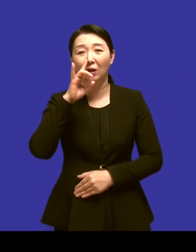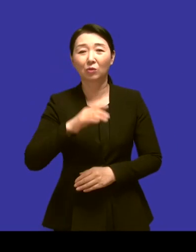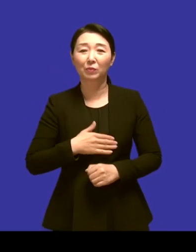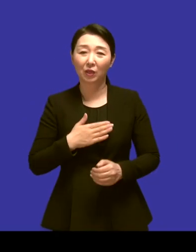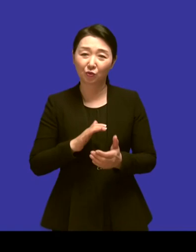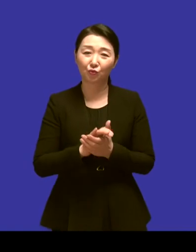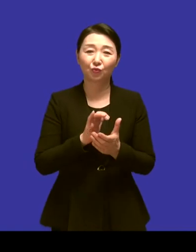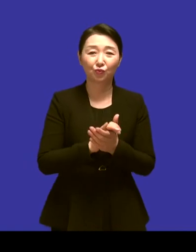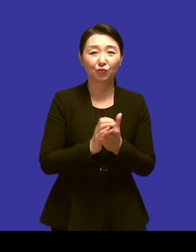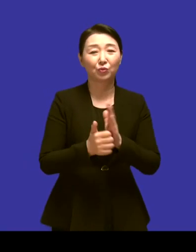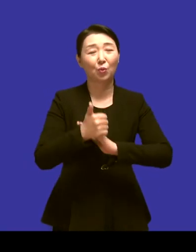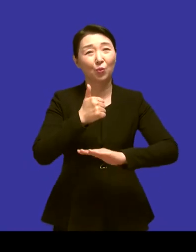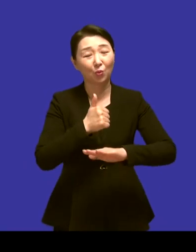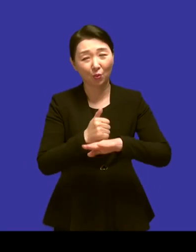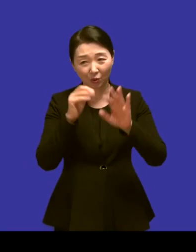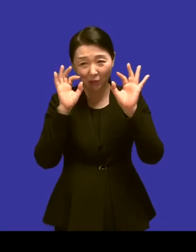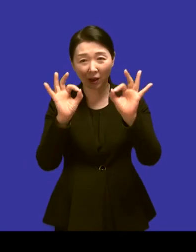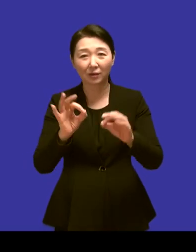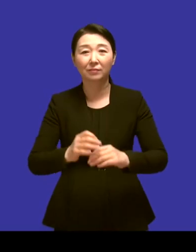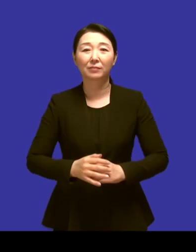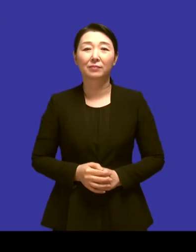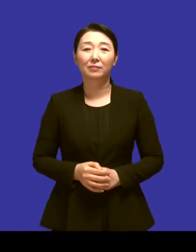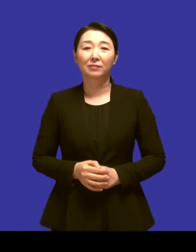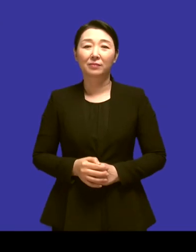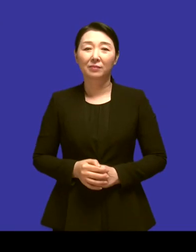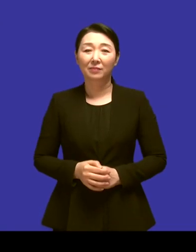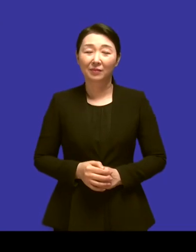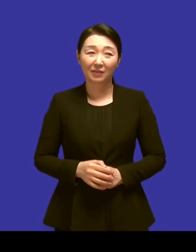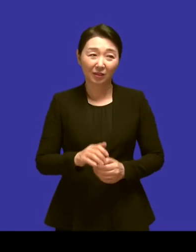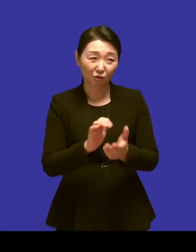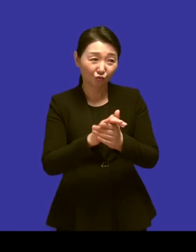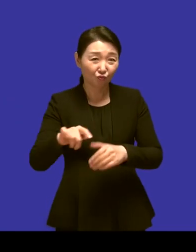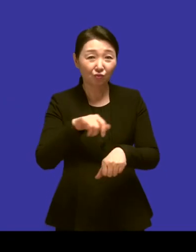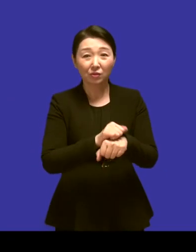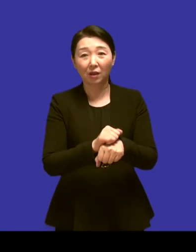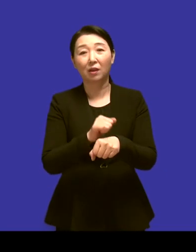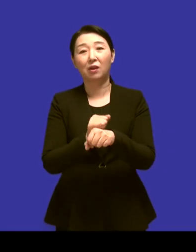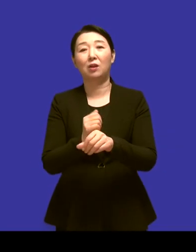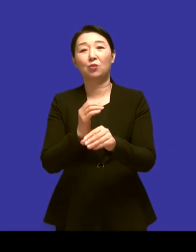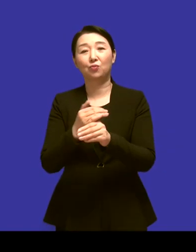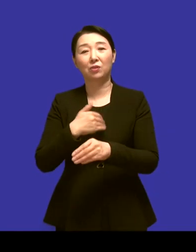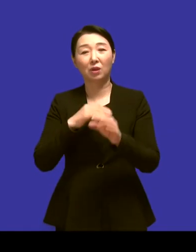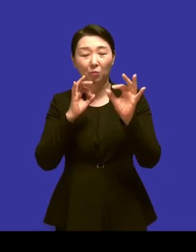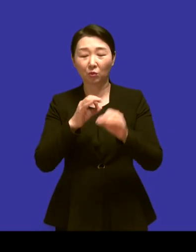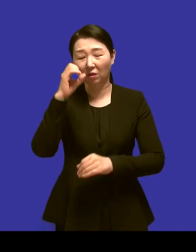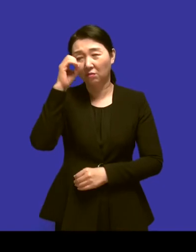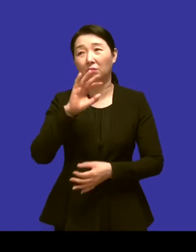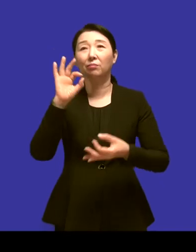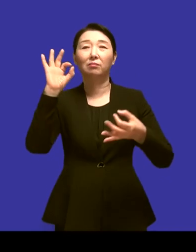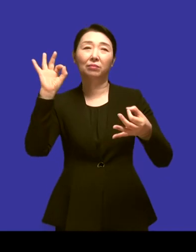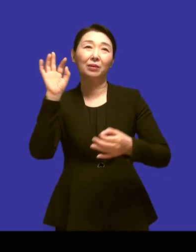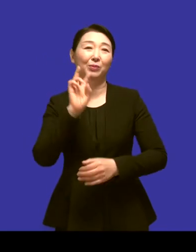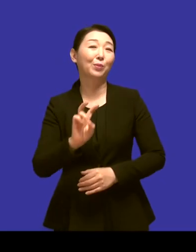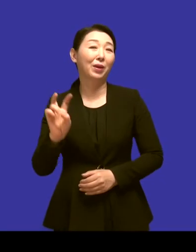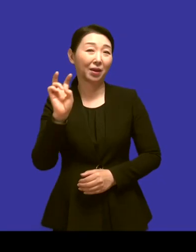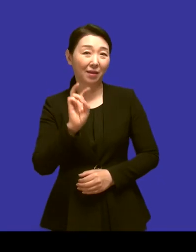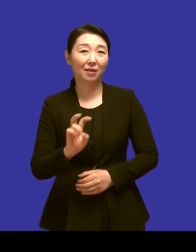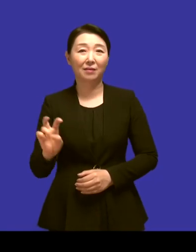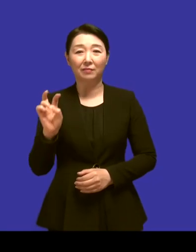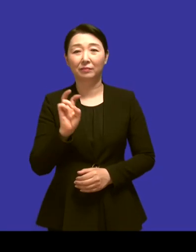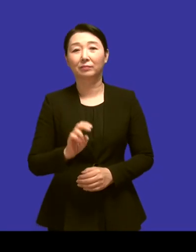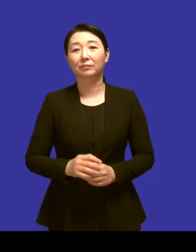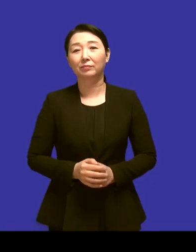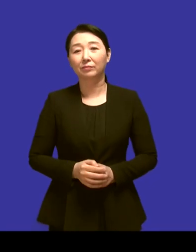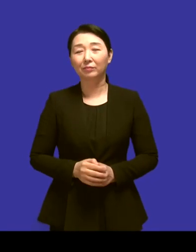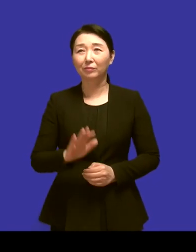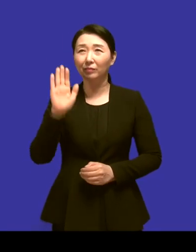내 친구들의 성공을 옆에서 보기에 걔네는 너무 잘하고 있고 내가 보기에 나는 그냥 가만히 있어 노래 부르고